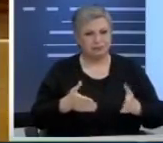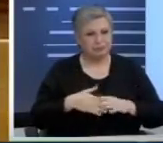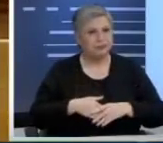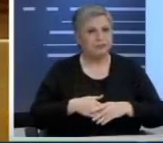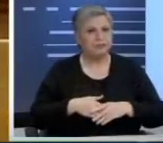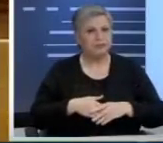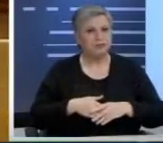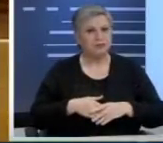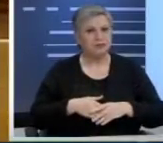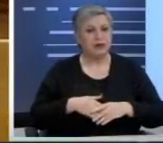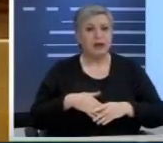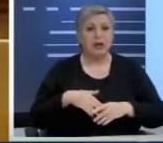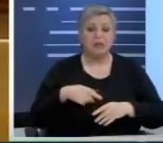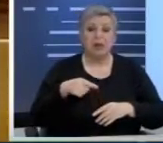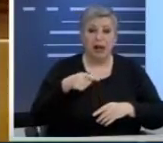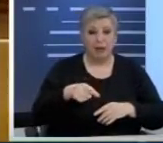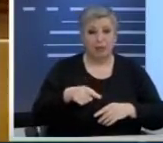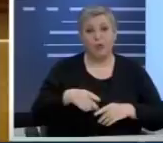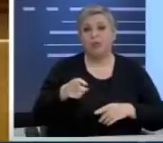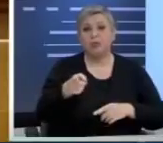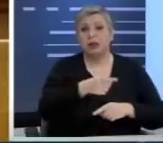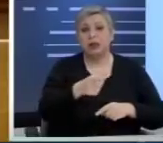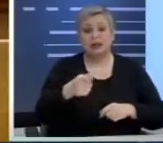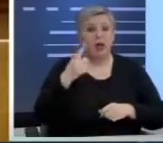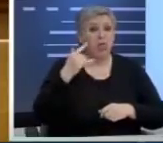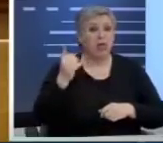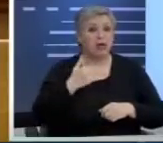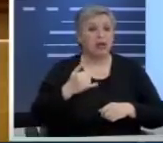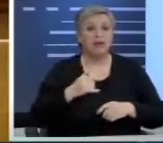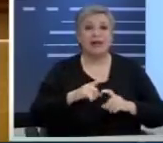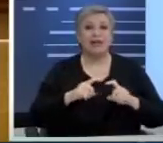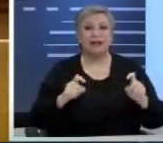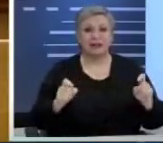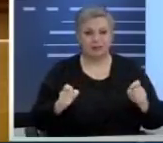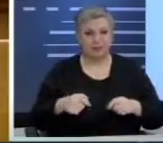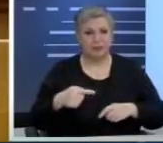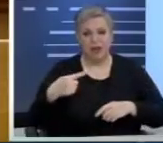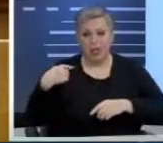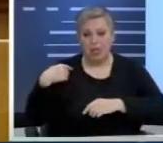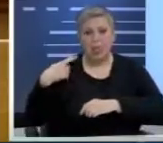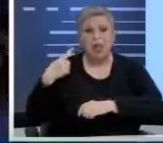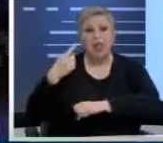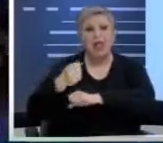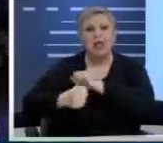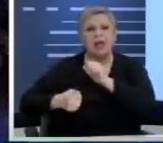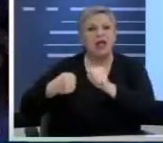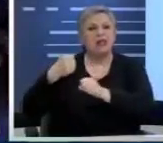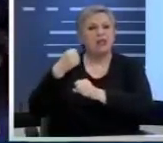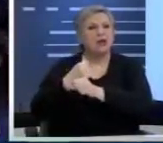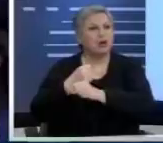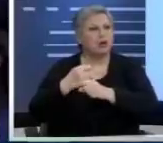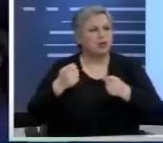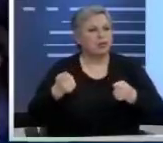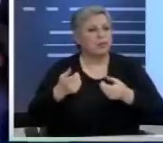Ότι το τελευταίο ένα χρόνο έχει γίνει κάτι πολύ σημαντικό.